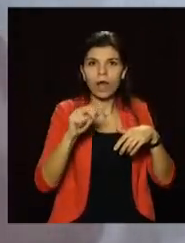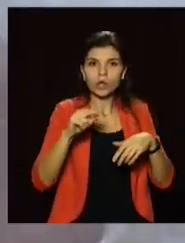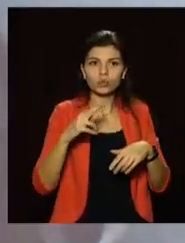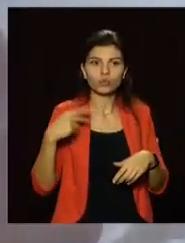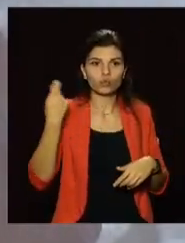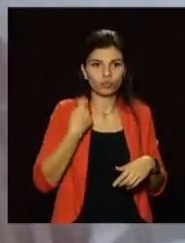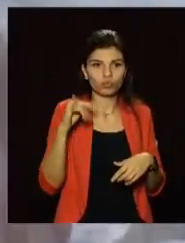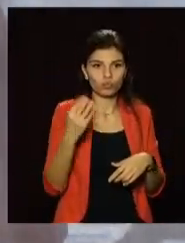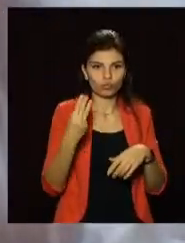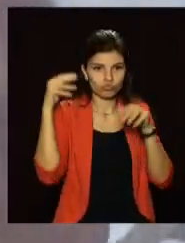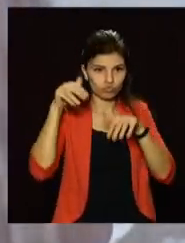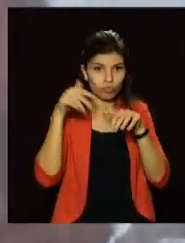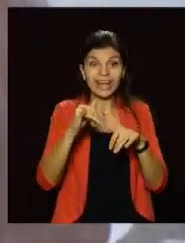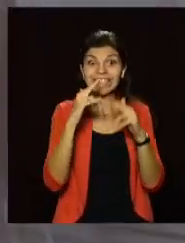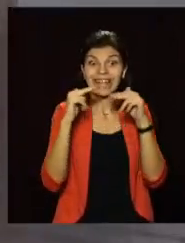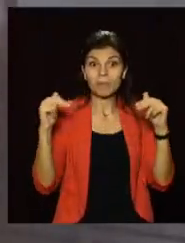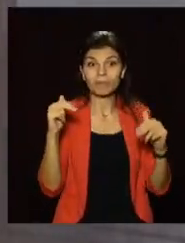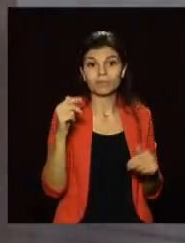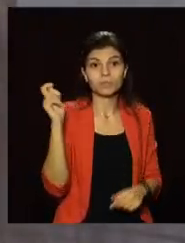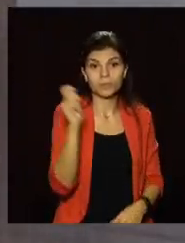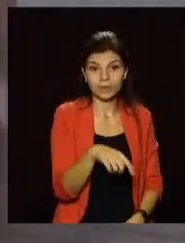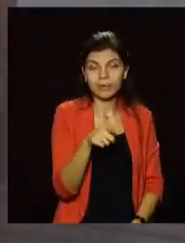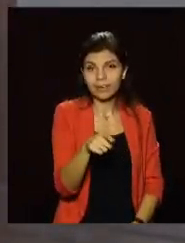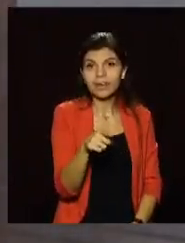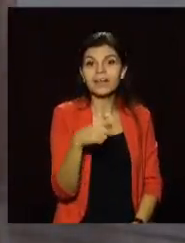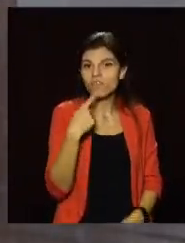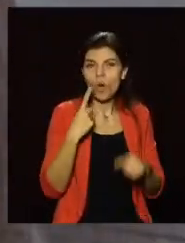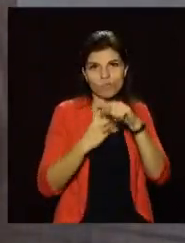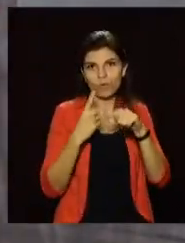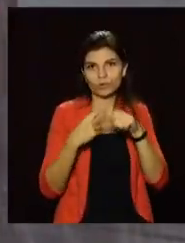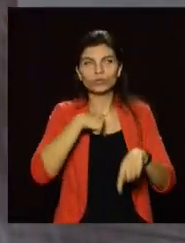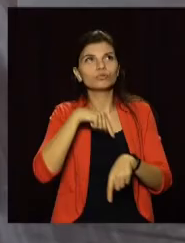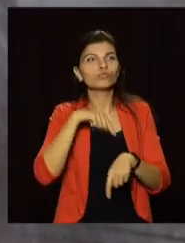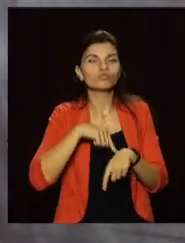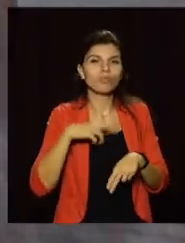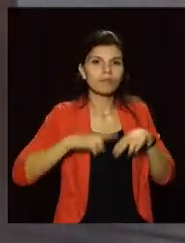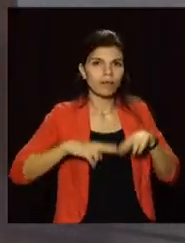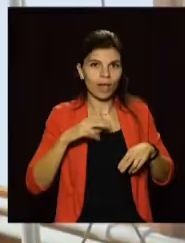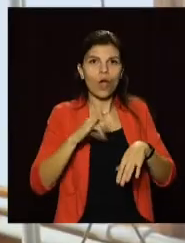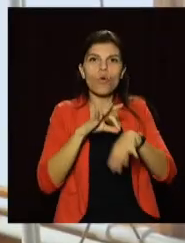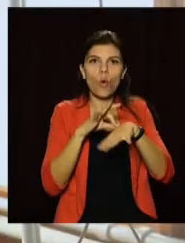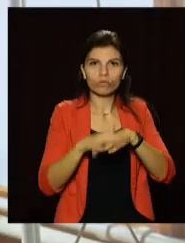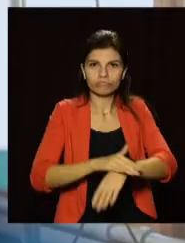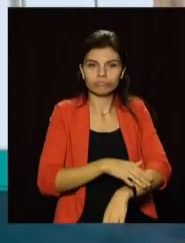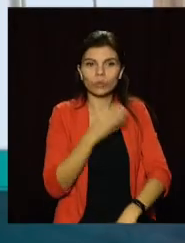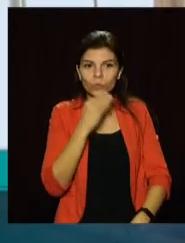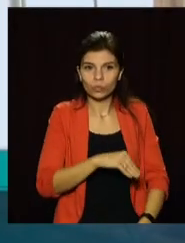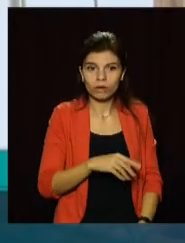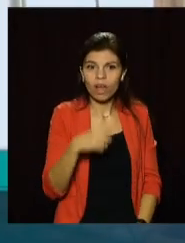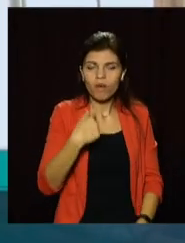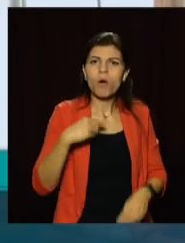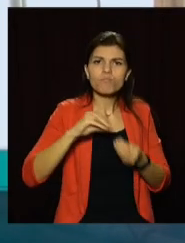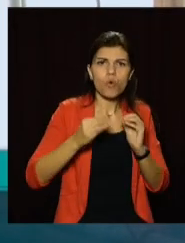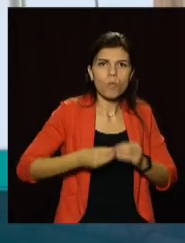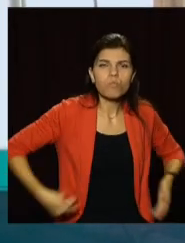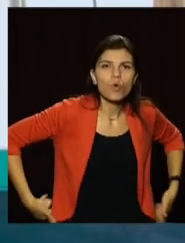гідромасажу став курортник із Дніпропетровщини Ренат. Запевняє, це позитивно позначається на самопочутті та шкірі. У мене, во-первых, болить